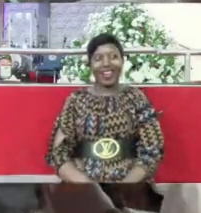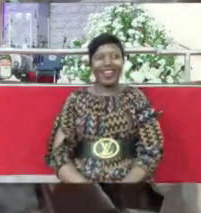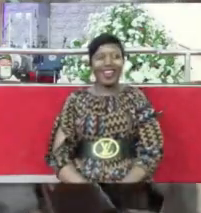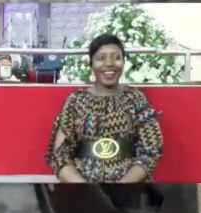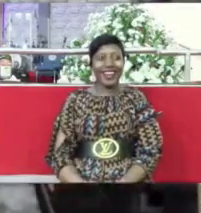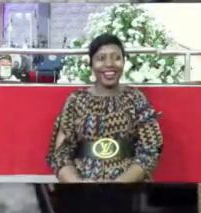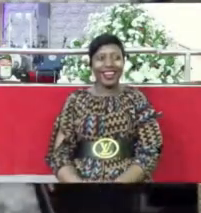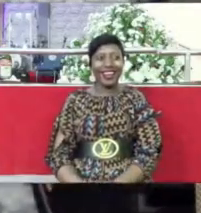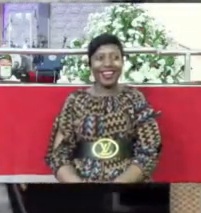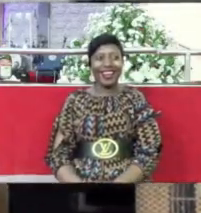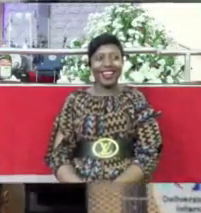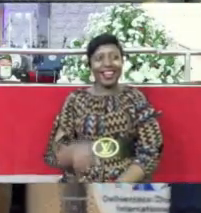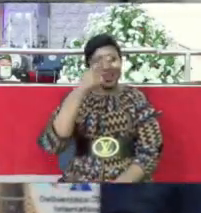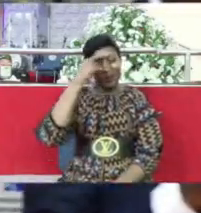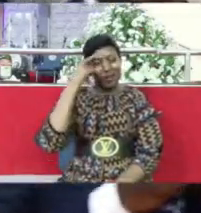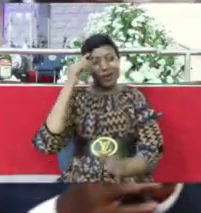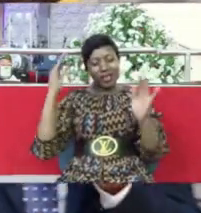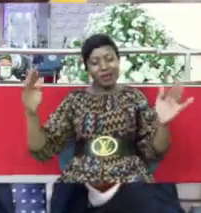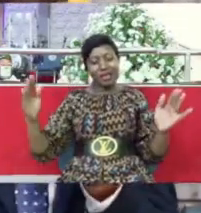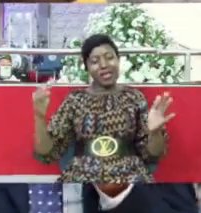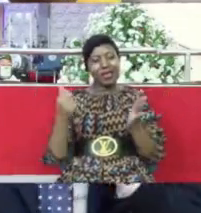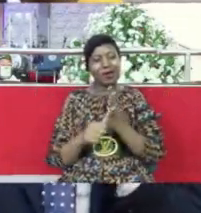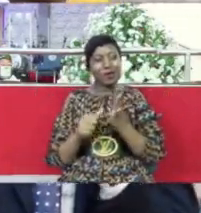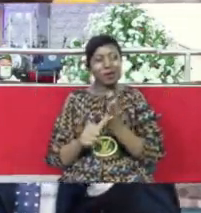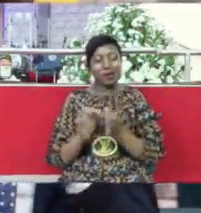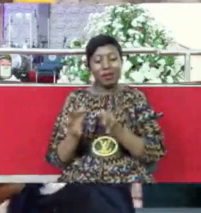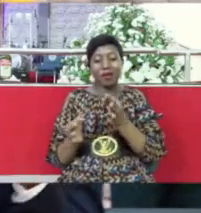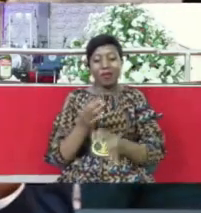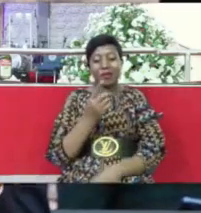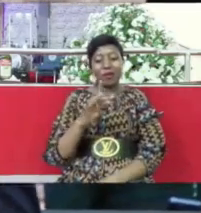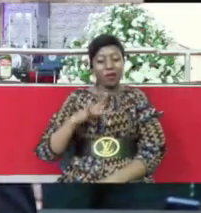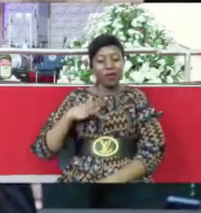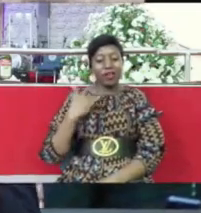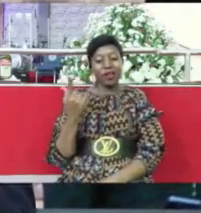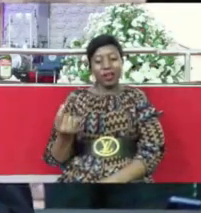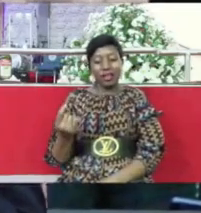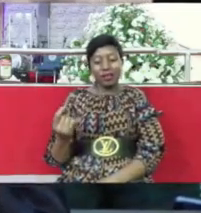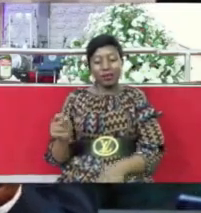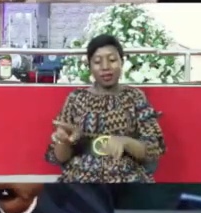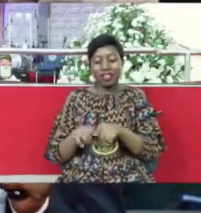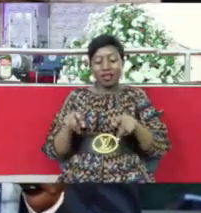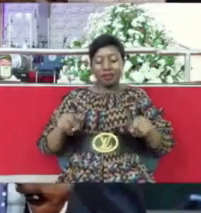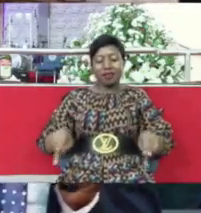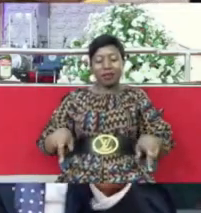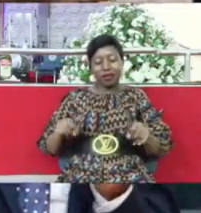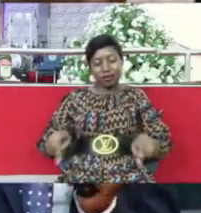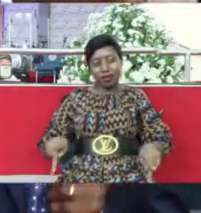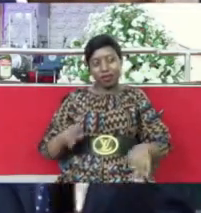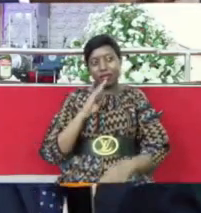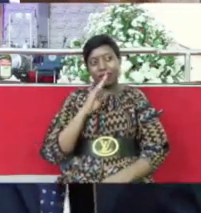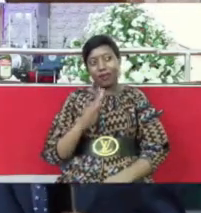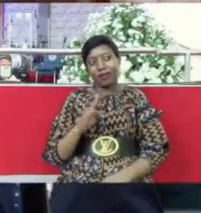Because the biggest problem ukijiona mende utakuwa mende. If you see yourself as a mende you'll be a